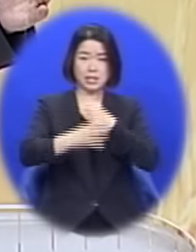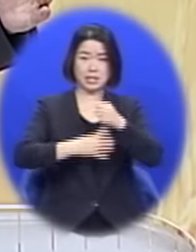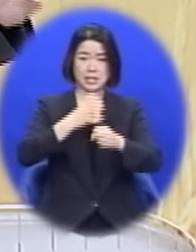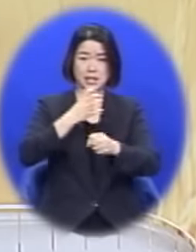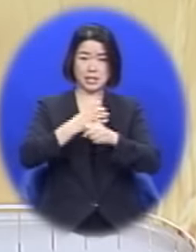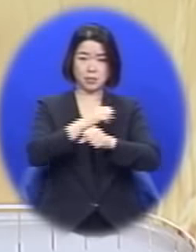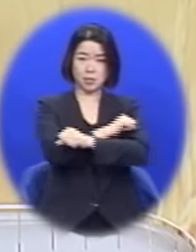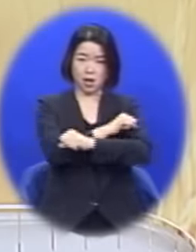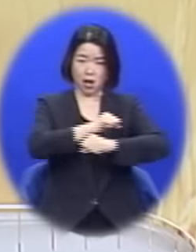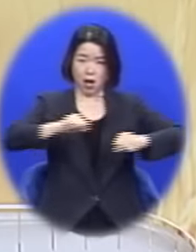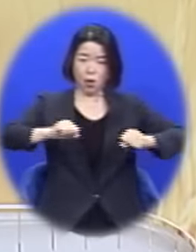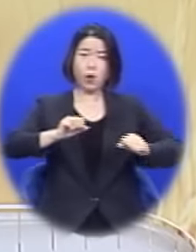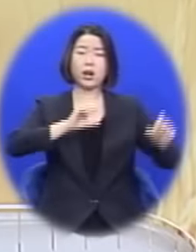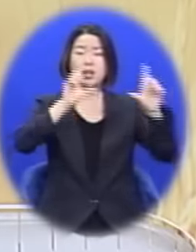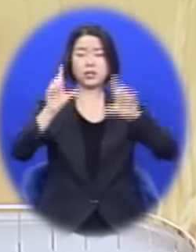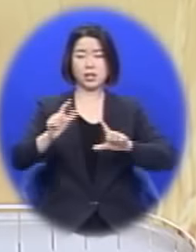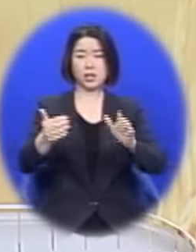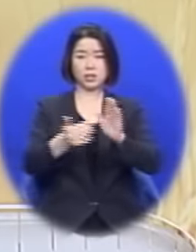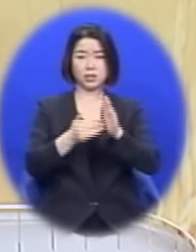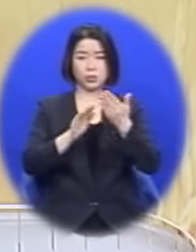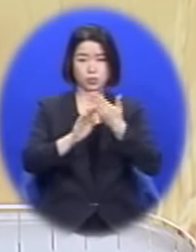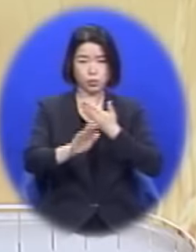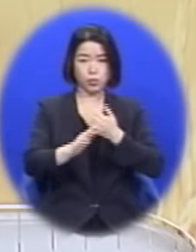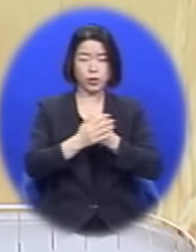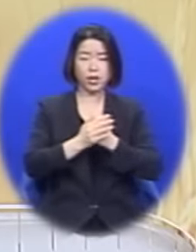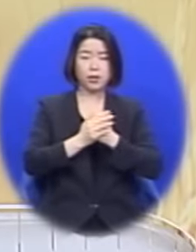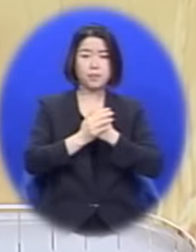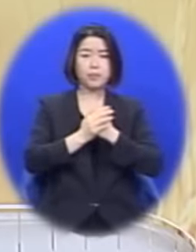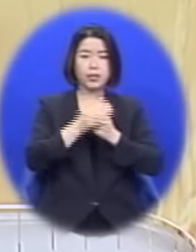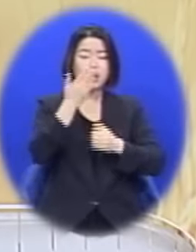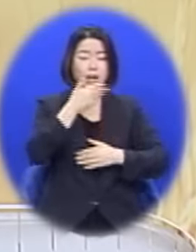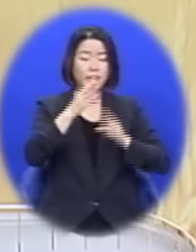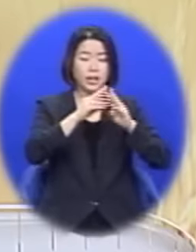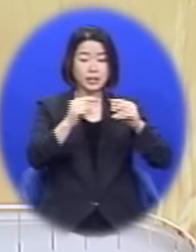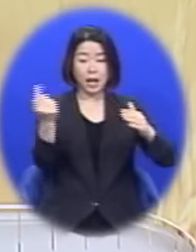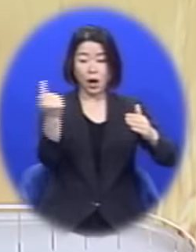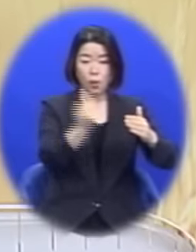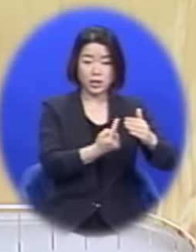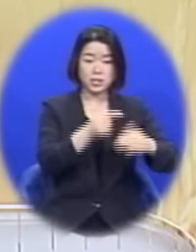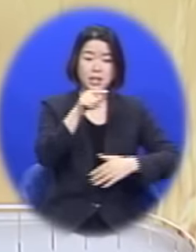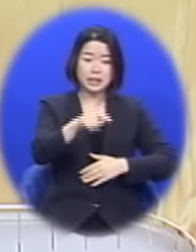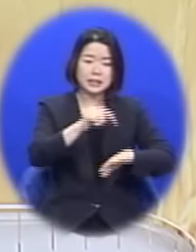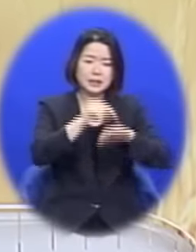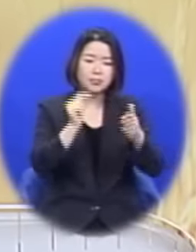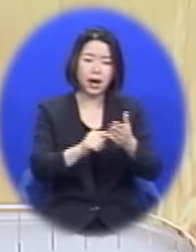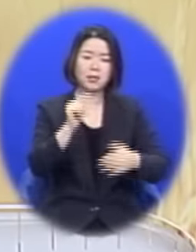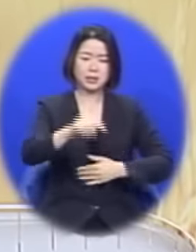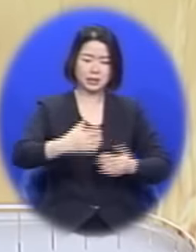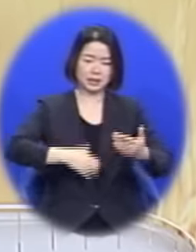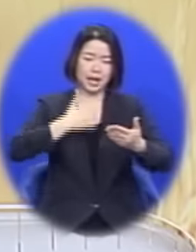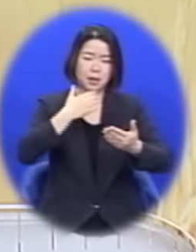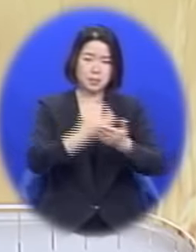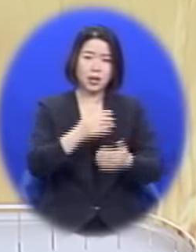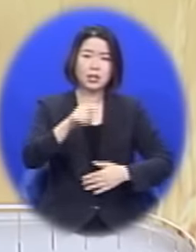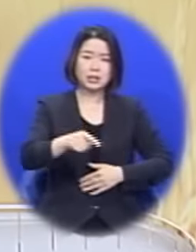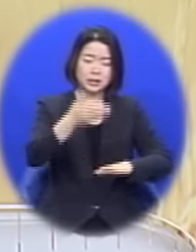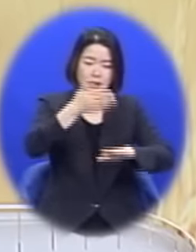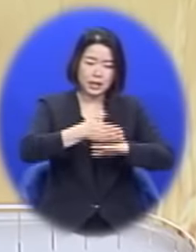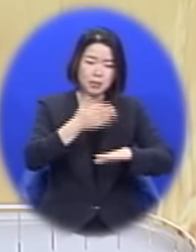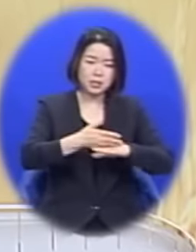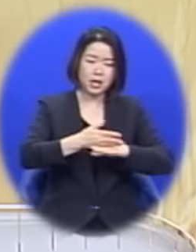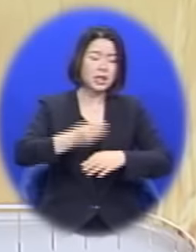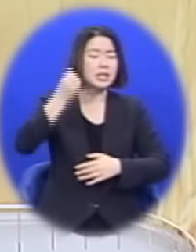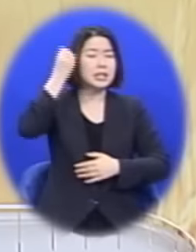끝나고 가나안 땅에 들어왔을 때 그 첫 해의 그 기분, 그 마음, 그 감격, 그 감사, 이거